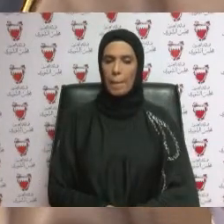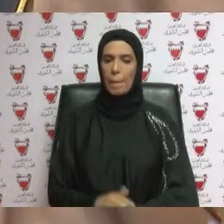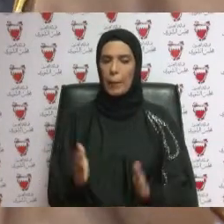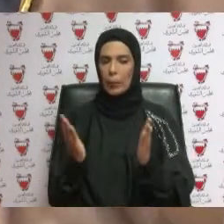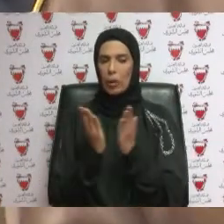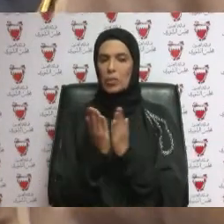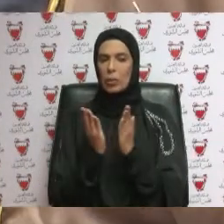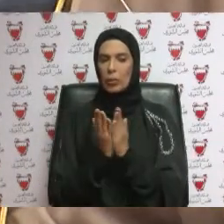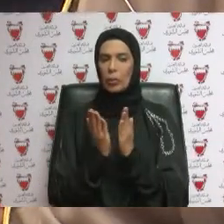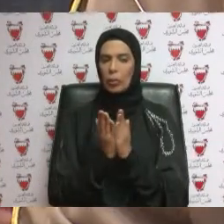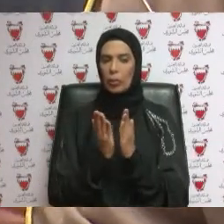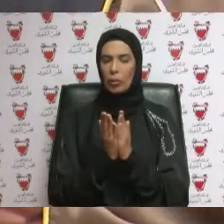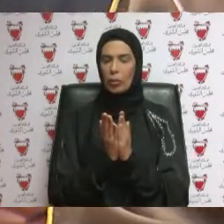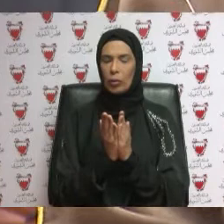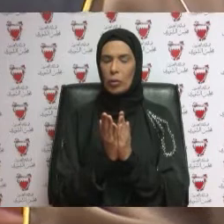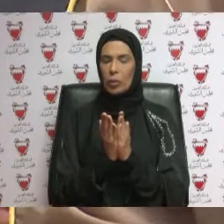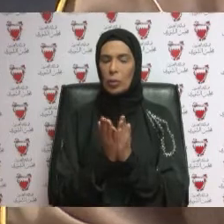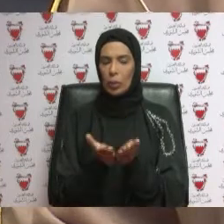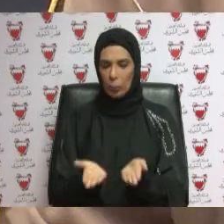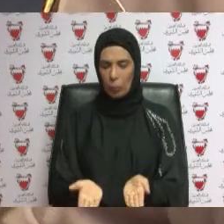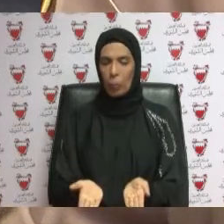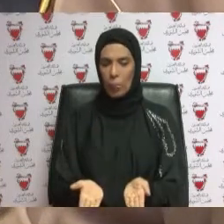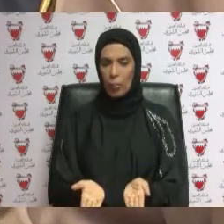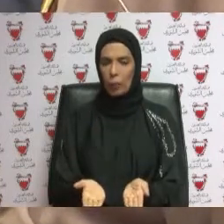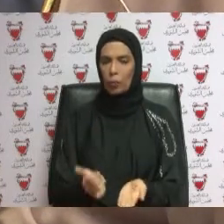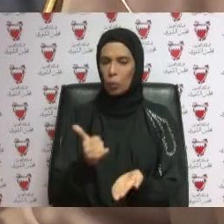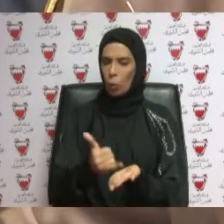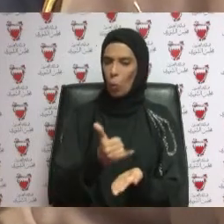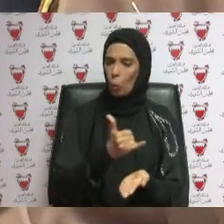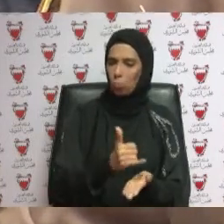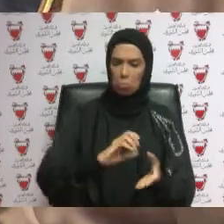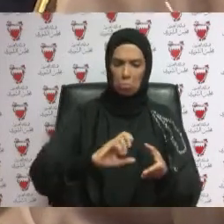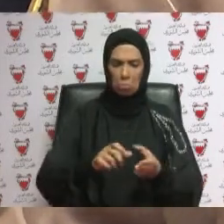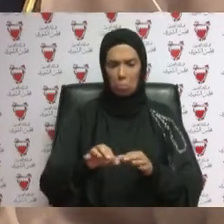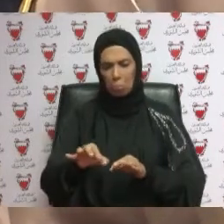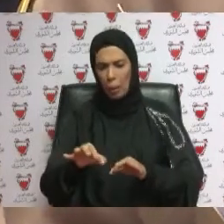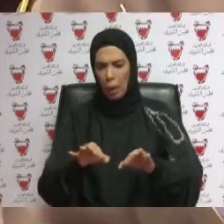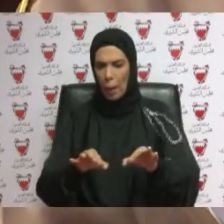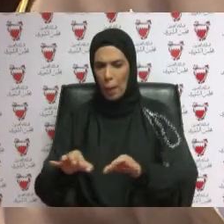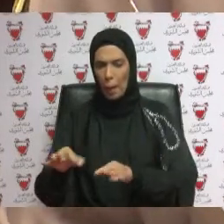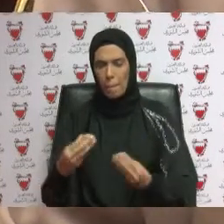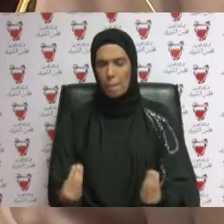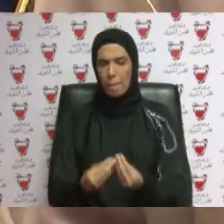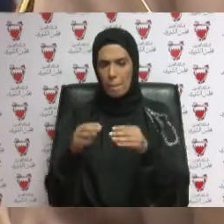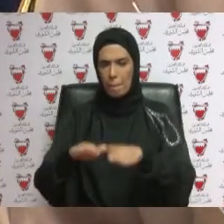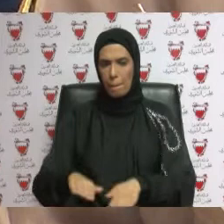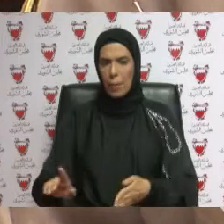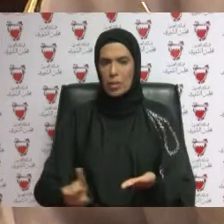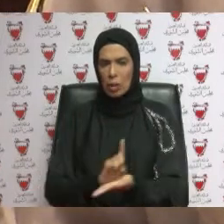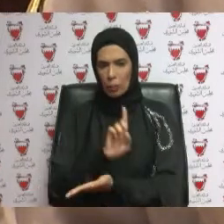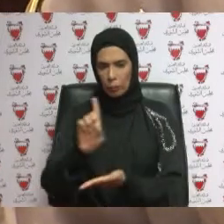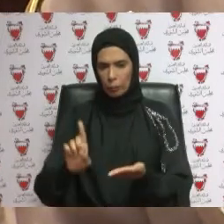والدراسات وضع الدراسات والأسس والمعايير مع المجلس الأعلى للبيئة والجهات